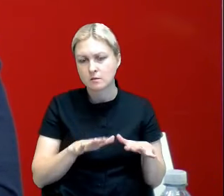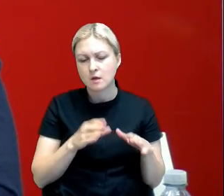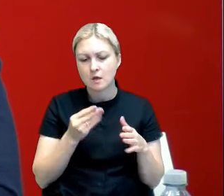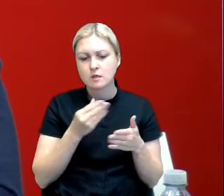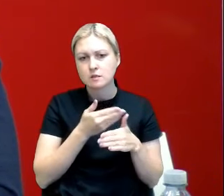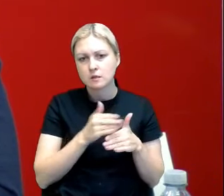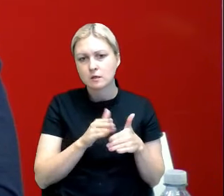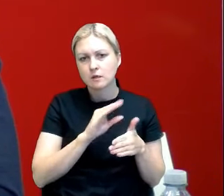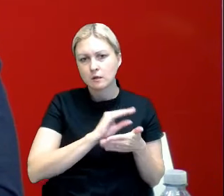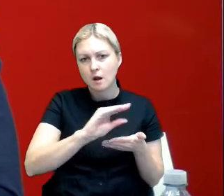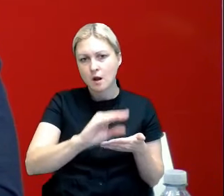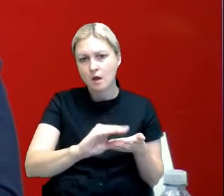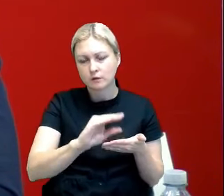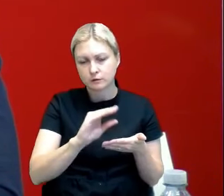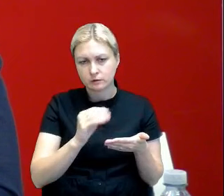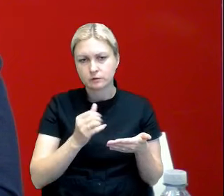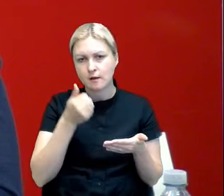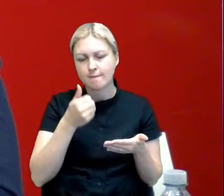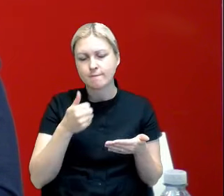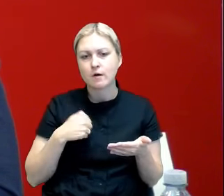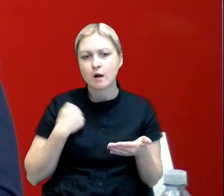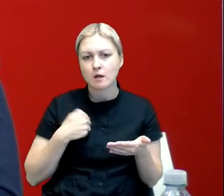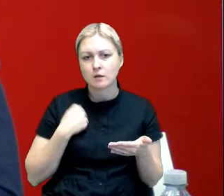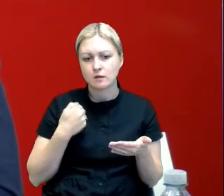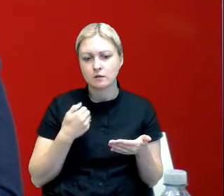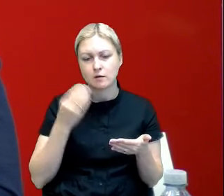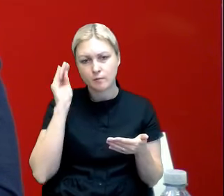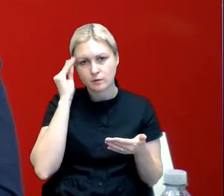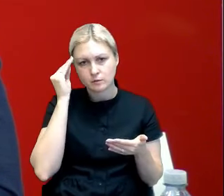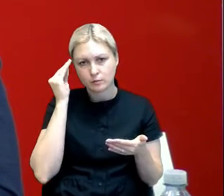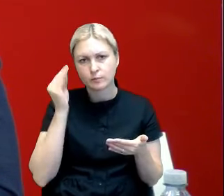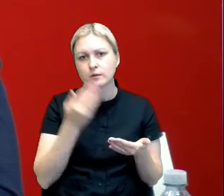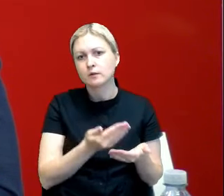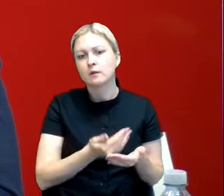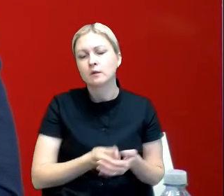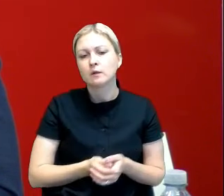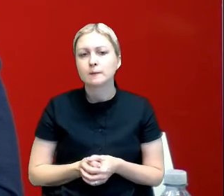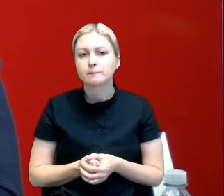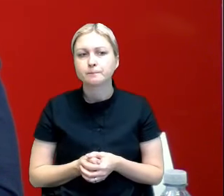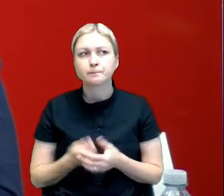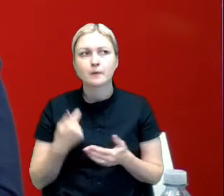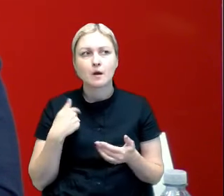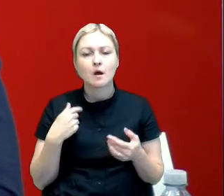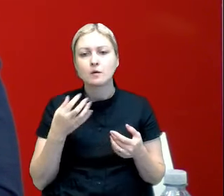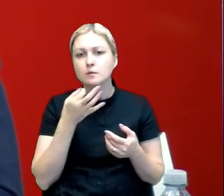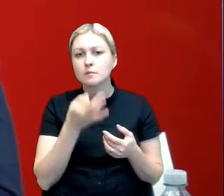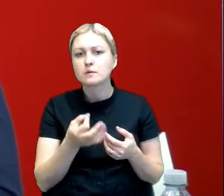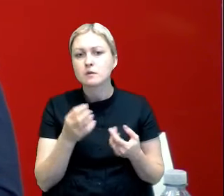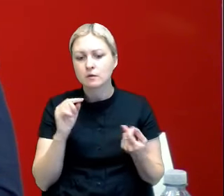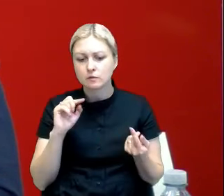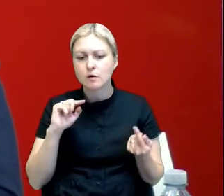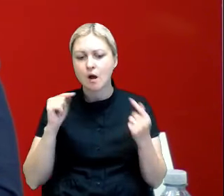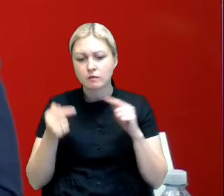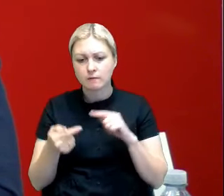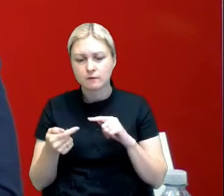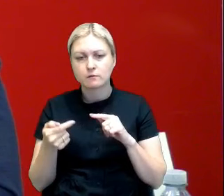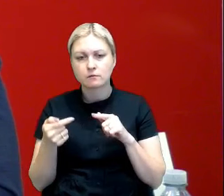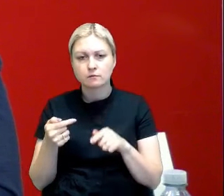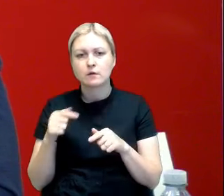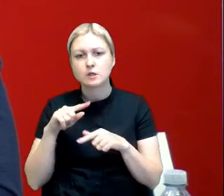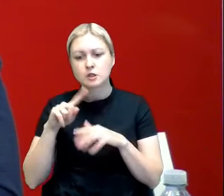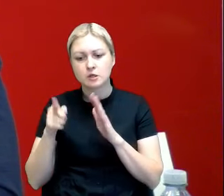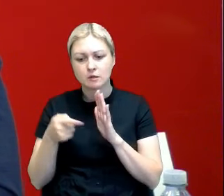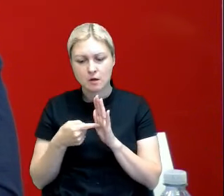karinio mobilumo užtikrinimui ir pasakysiu netgi priešingai aš ne kartą kėliau klausimą kalbant apie